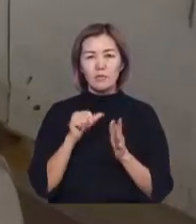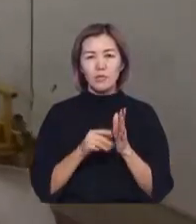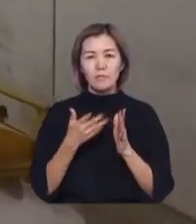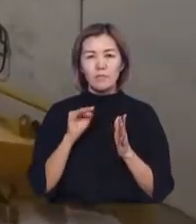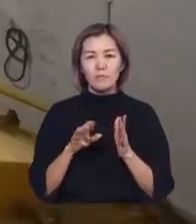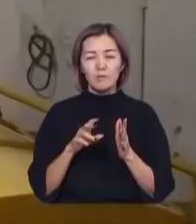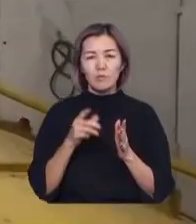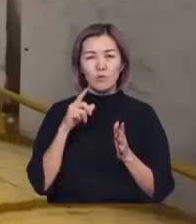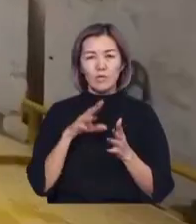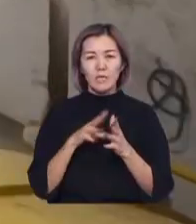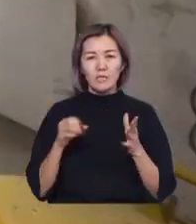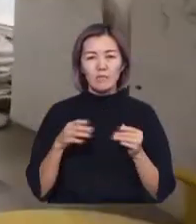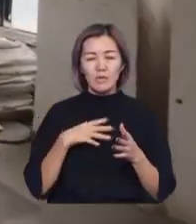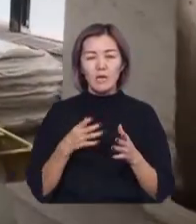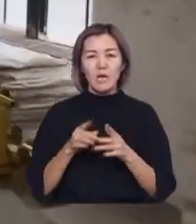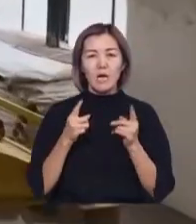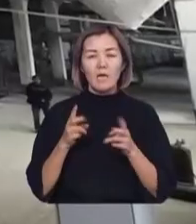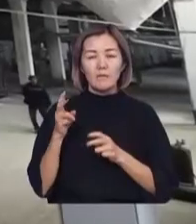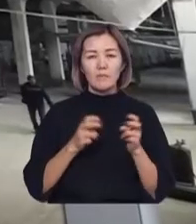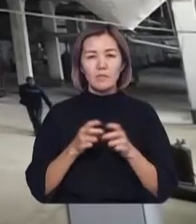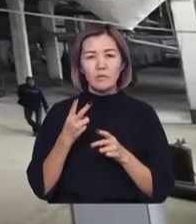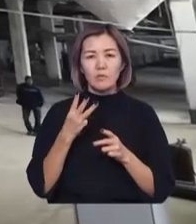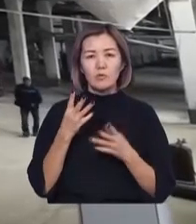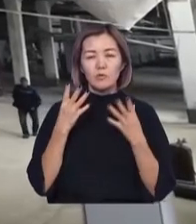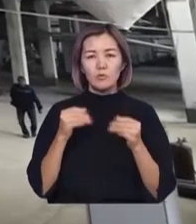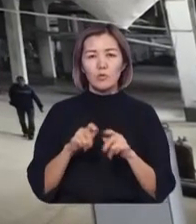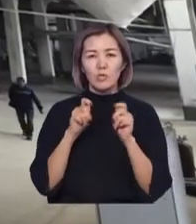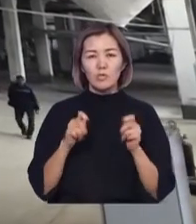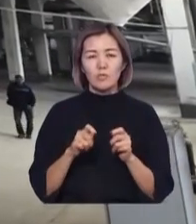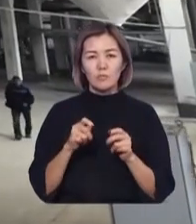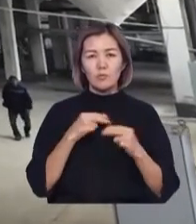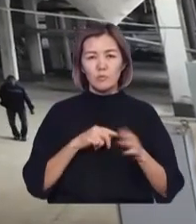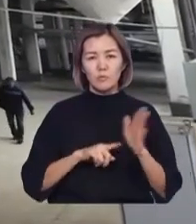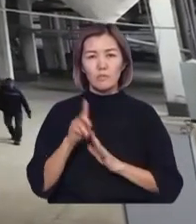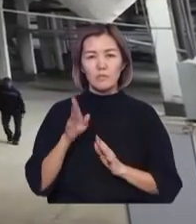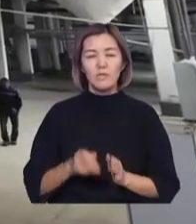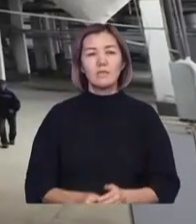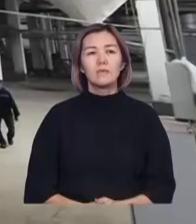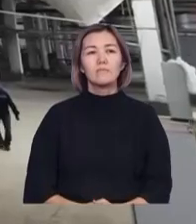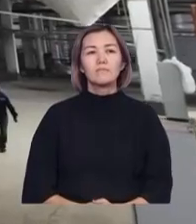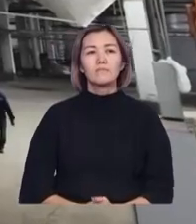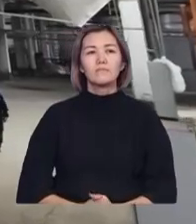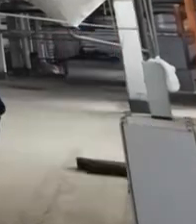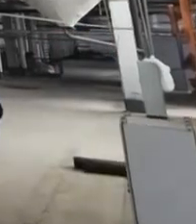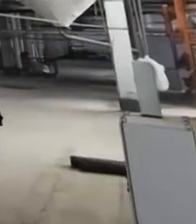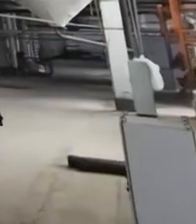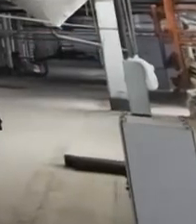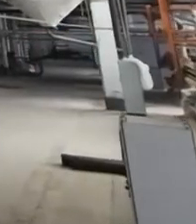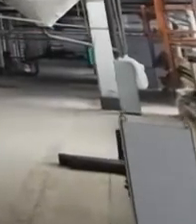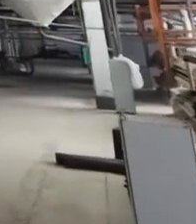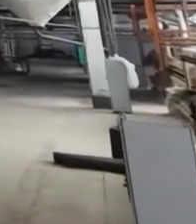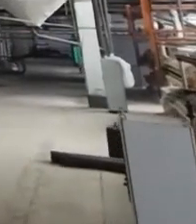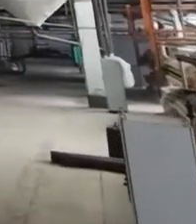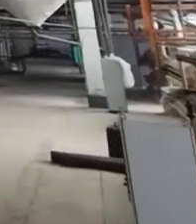тонна тәтті түбір бар. Ал алып кәсіпорын 2-3 күнде іске қосылуы тиіс. Елдана Серікбайқызы, Абзал Нүсіп, Жетісу арнасы, Ақсу